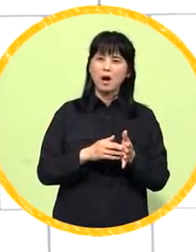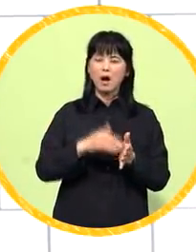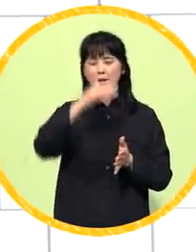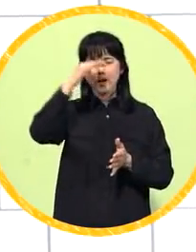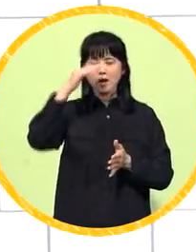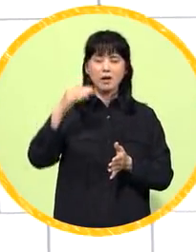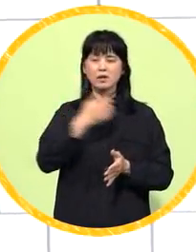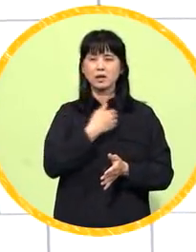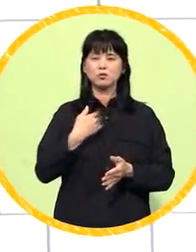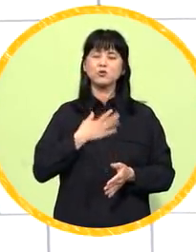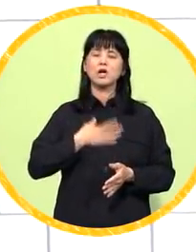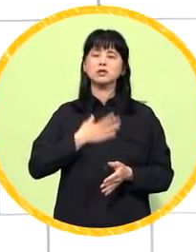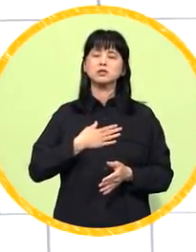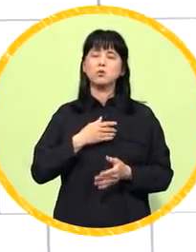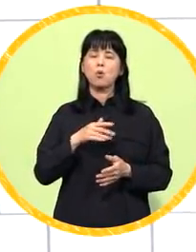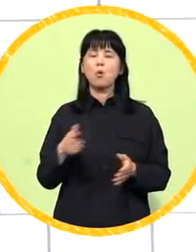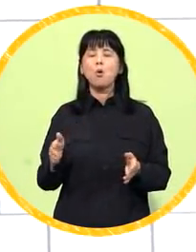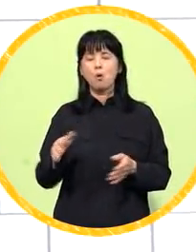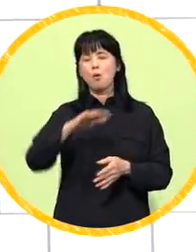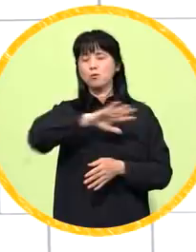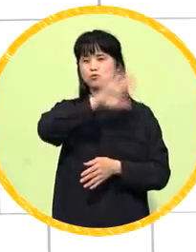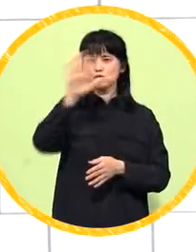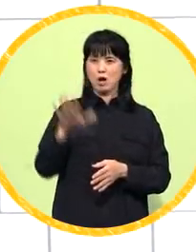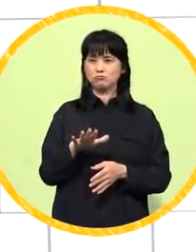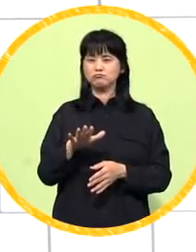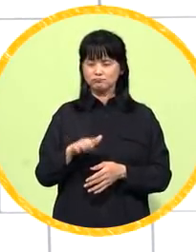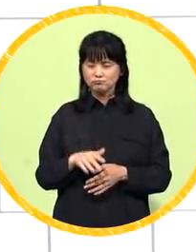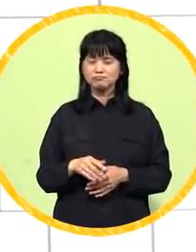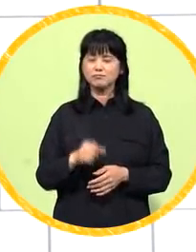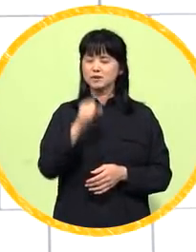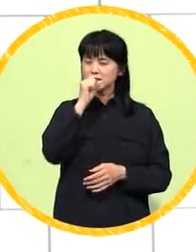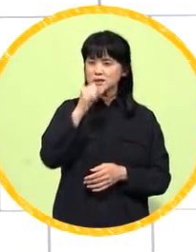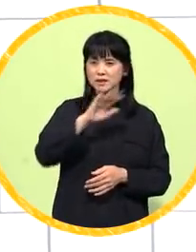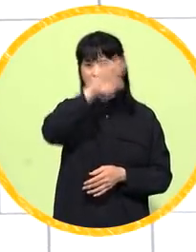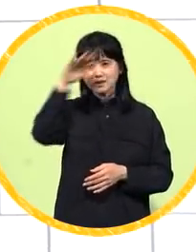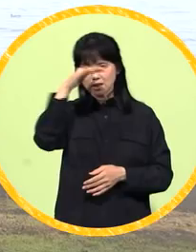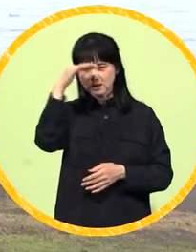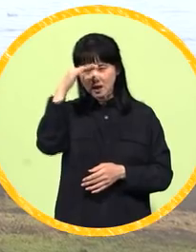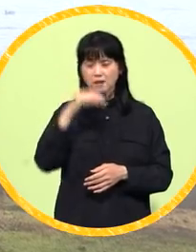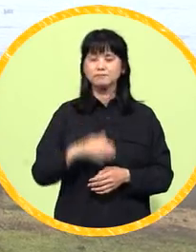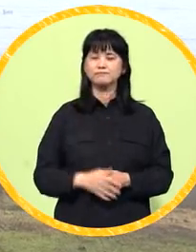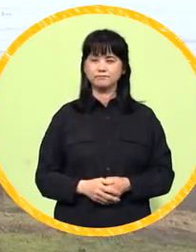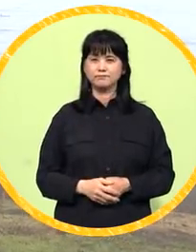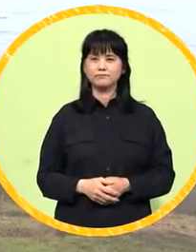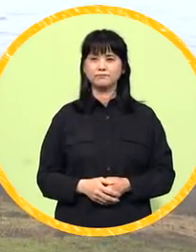の空間スポット見つけてきたのでご覧くださいとても素敵な景色でした